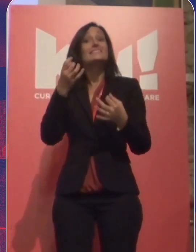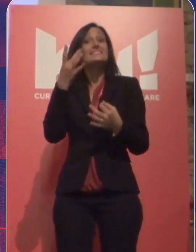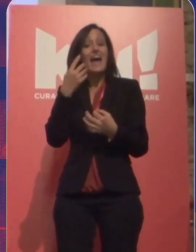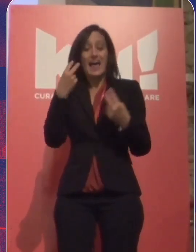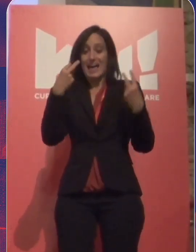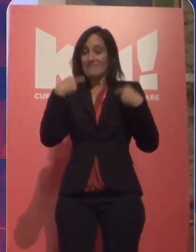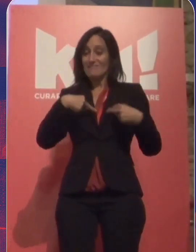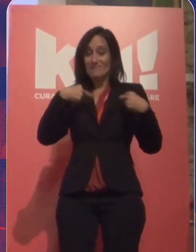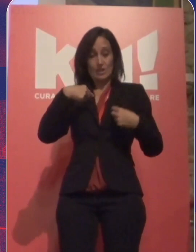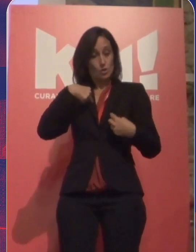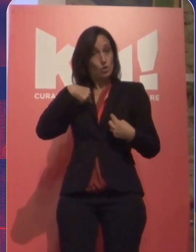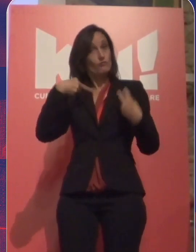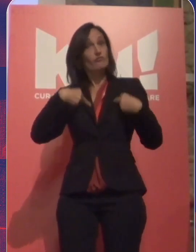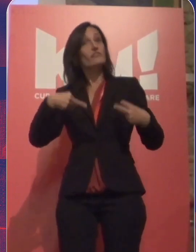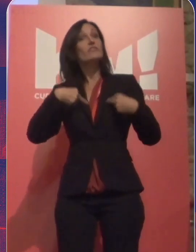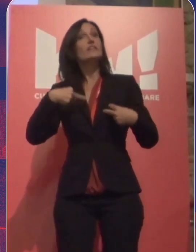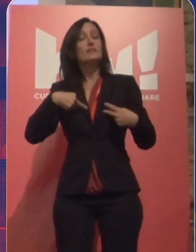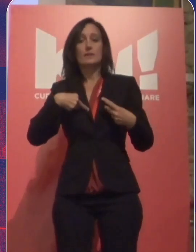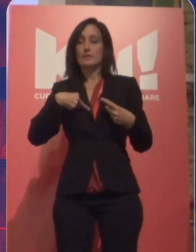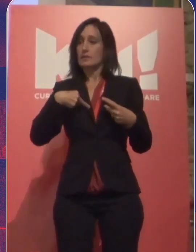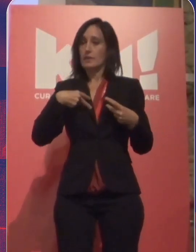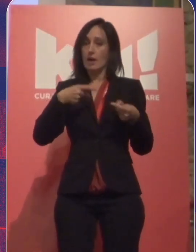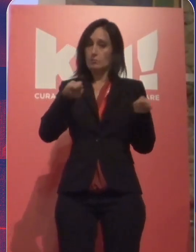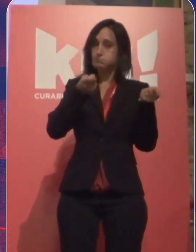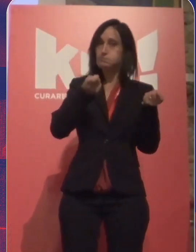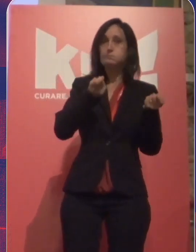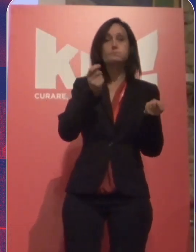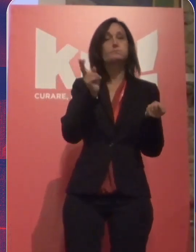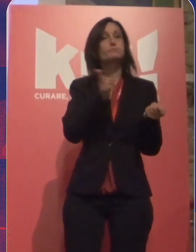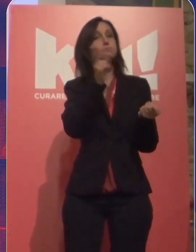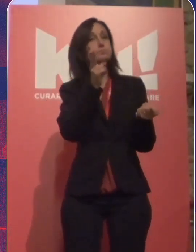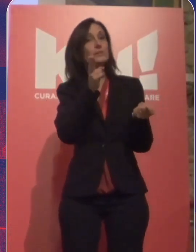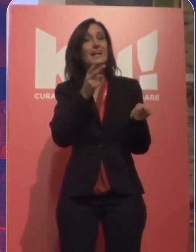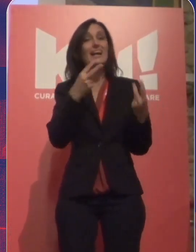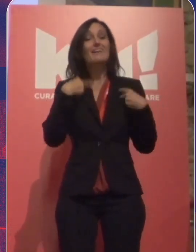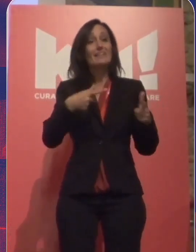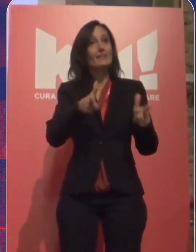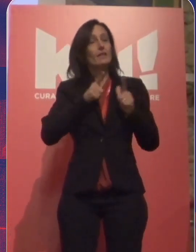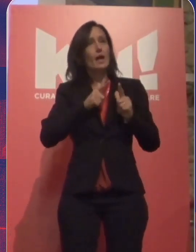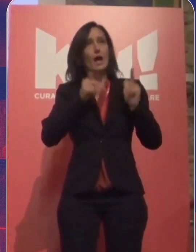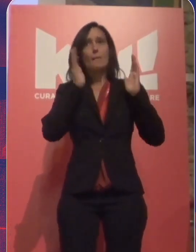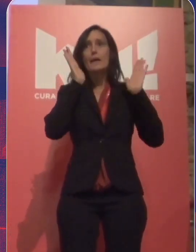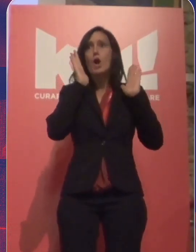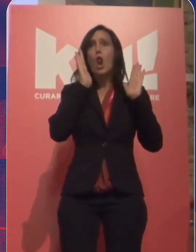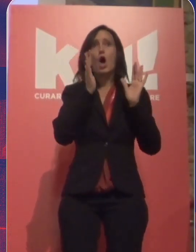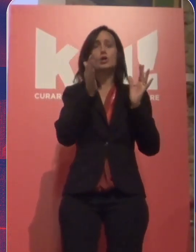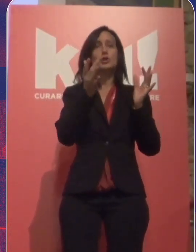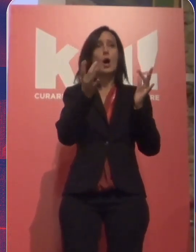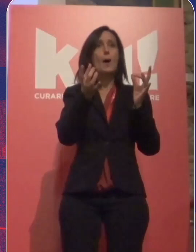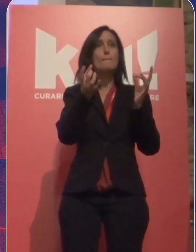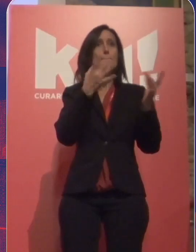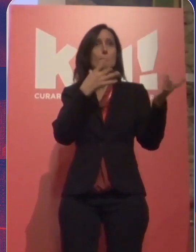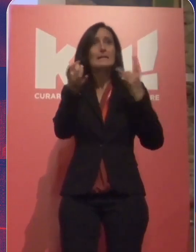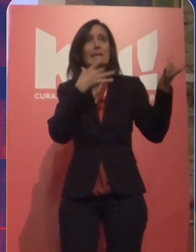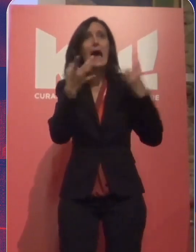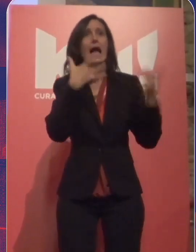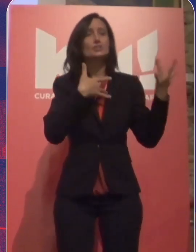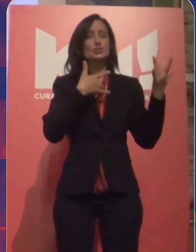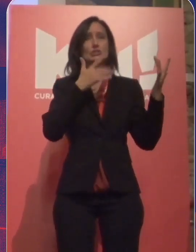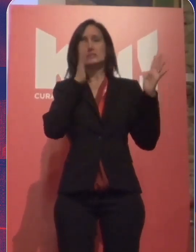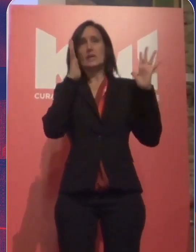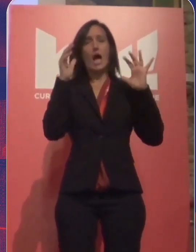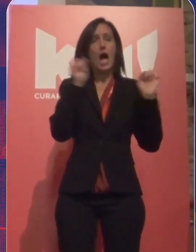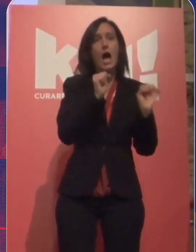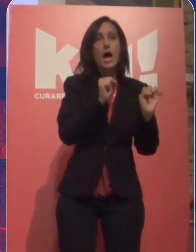posso governare il mio corpo quello che esce quello che entra posso governare ciò che mangio posso governare